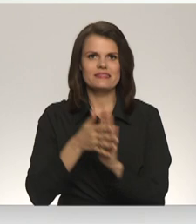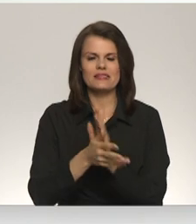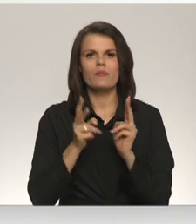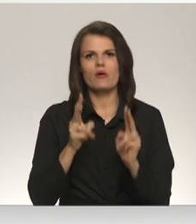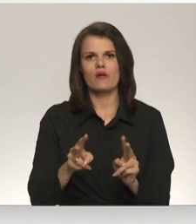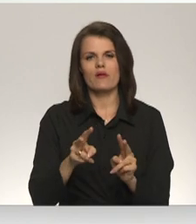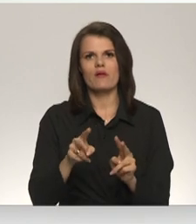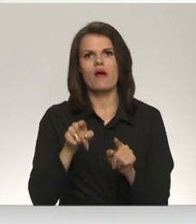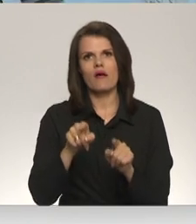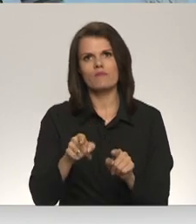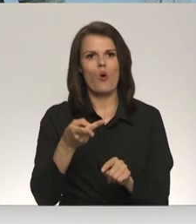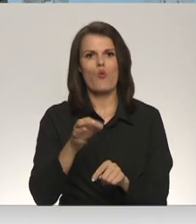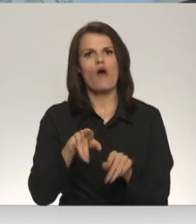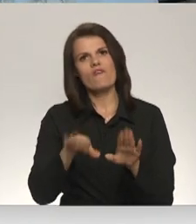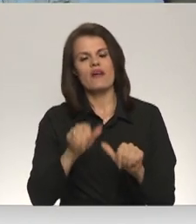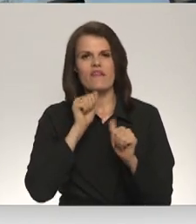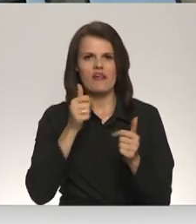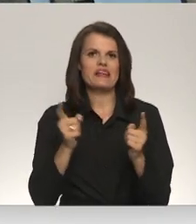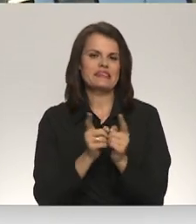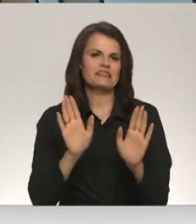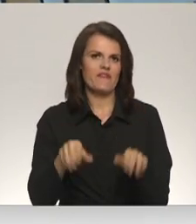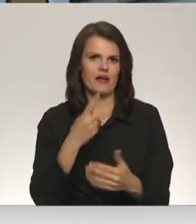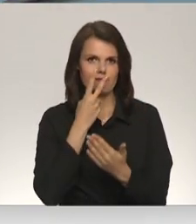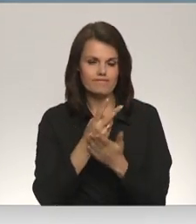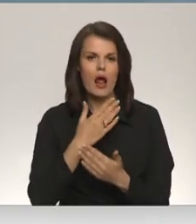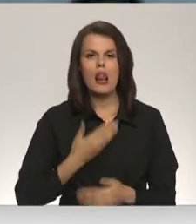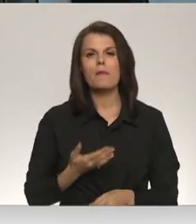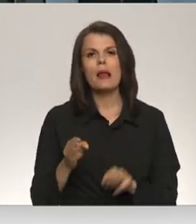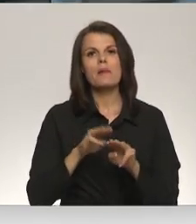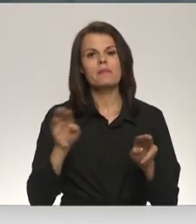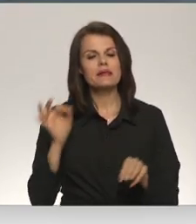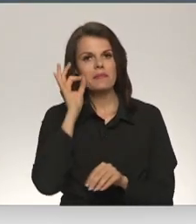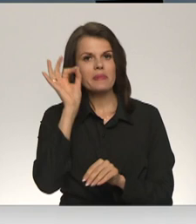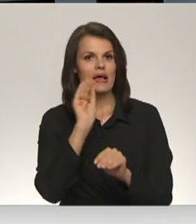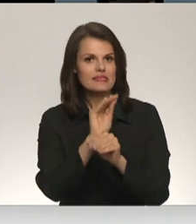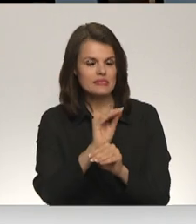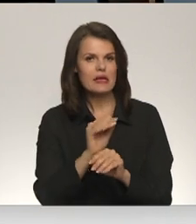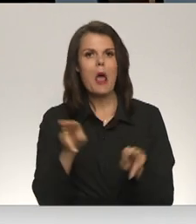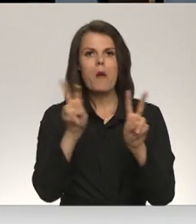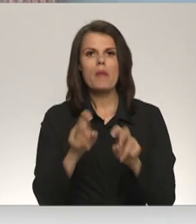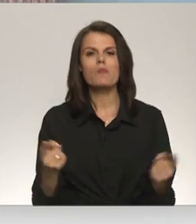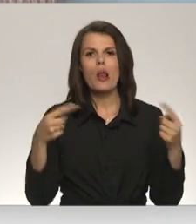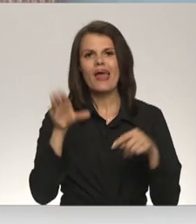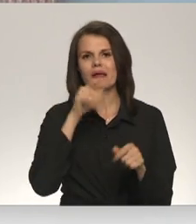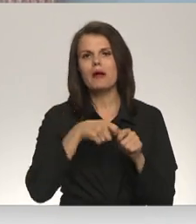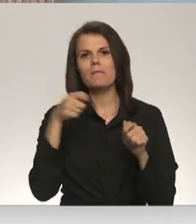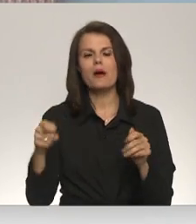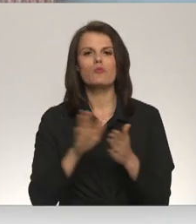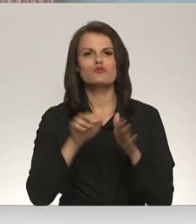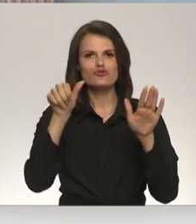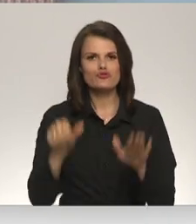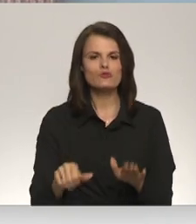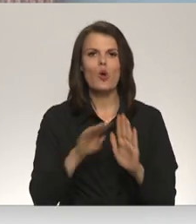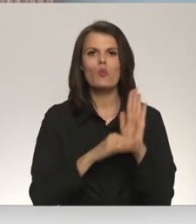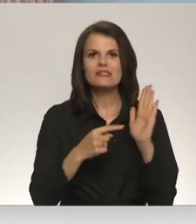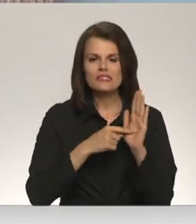ko darbinieks ir spējīgs. Labklājības ministrija precizē. Pārbaudas laiku būs iespējams pagarināt līdz pusgadam tikai ar nosacījumu, ka